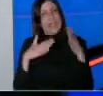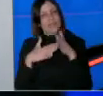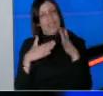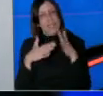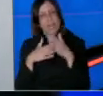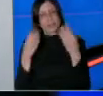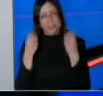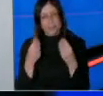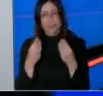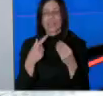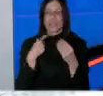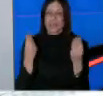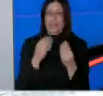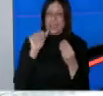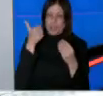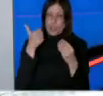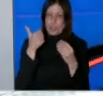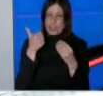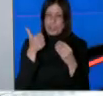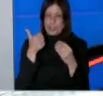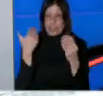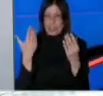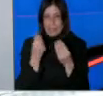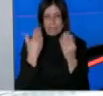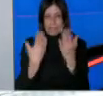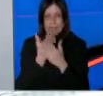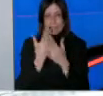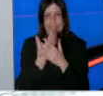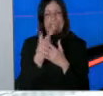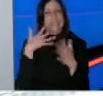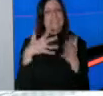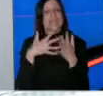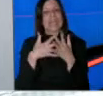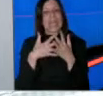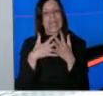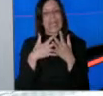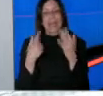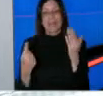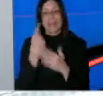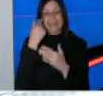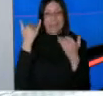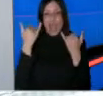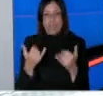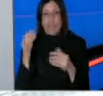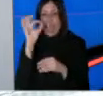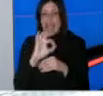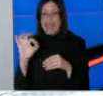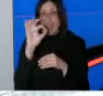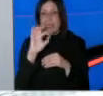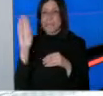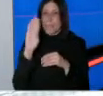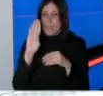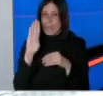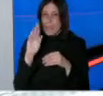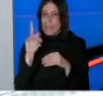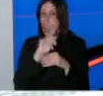להגיד לאנשים מה קורה? אז ככה, קודם כל, הכותרת הייתה סקר דרמטי. דרמטי מאוד. אני חייב לציין שכרגע עדיין בנימין